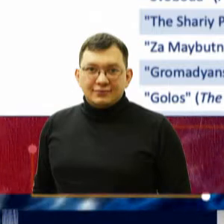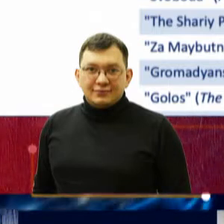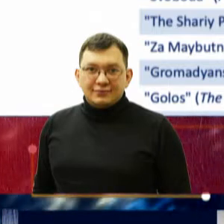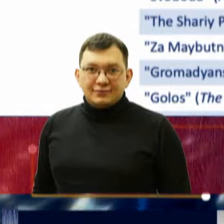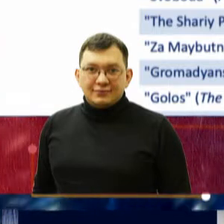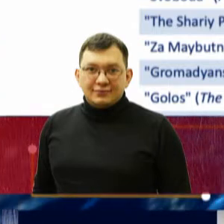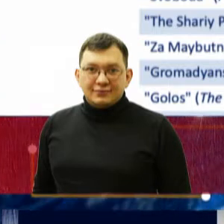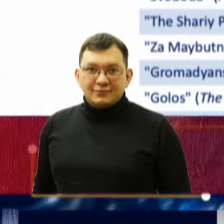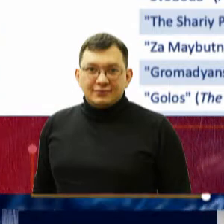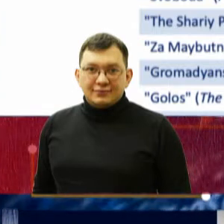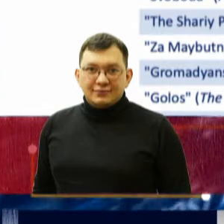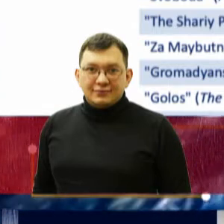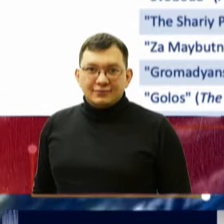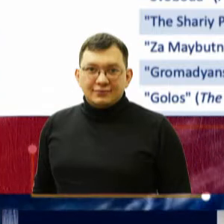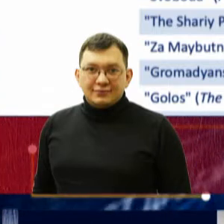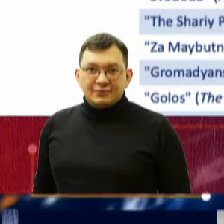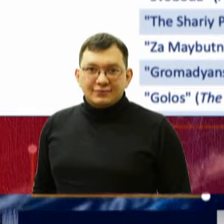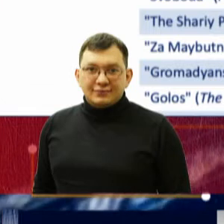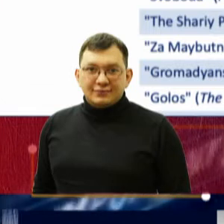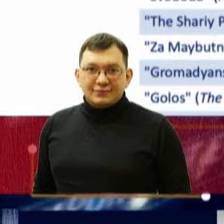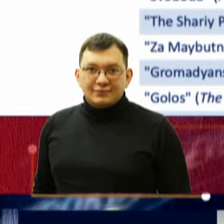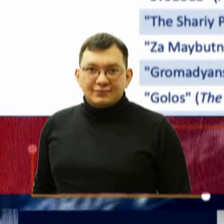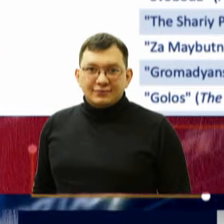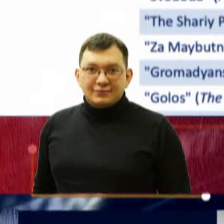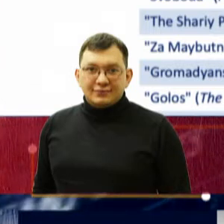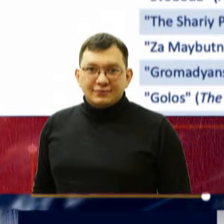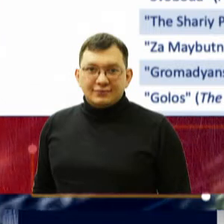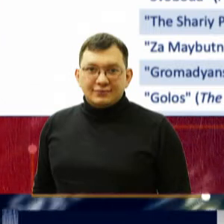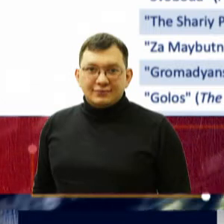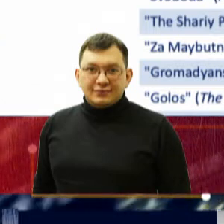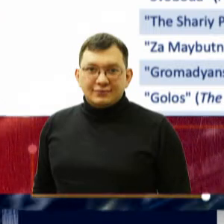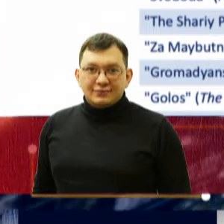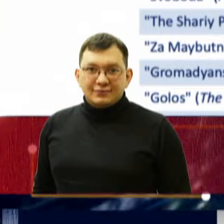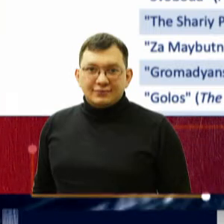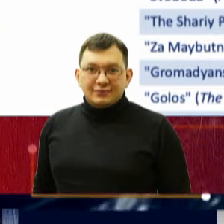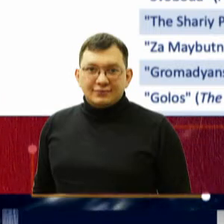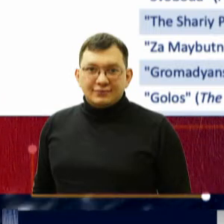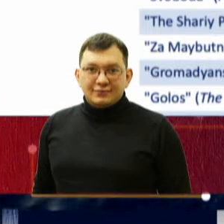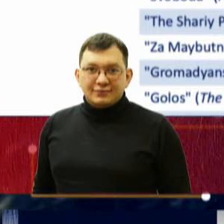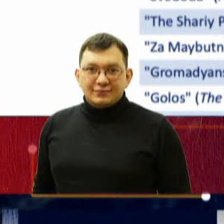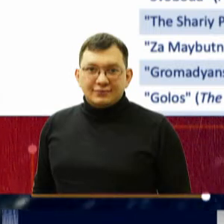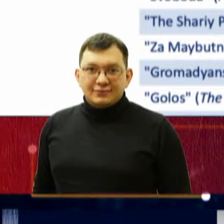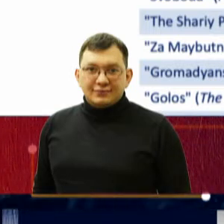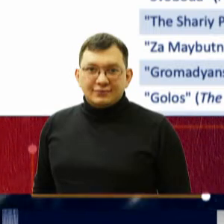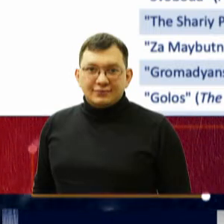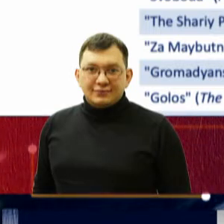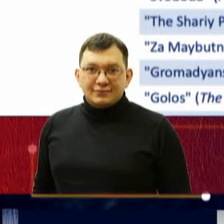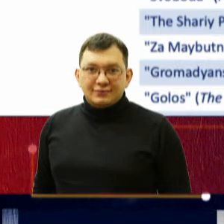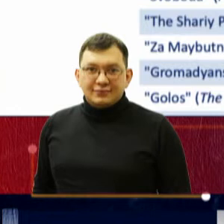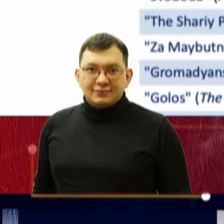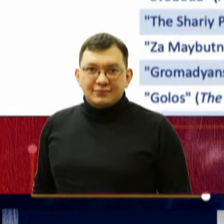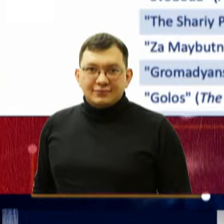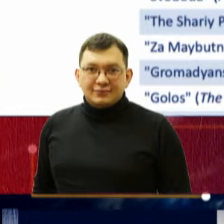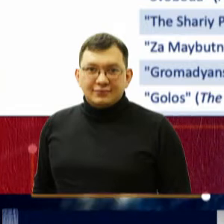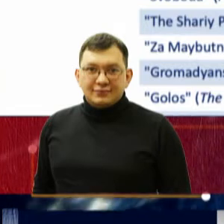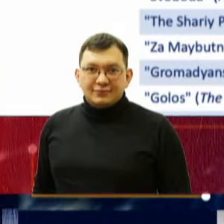кардинально нічого не змінює, воно не змінює тенденції, тенденція, вона підтверджується, що дійсно «Слуга